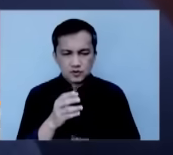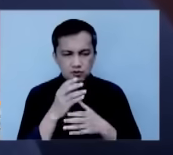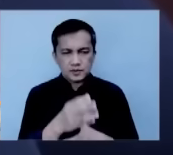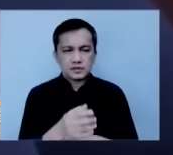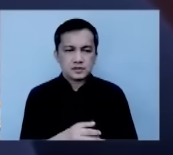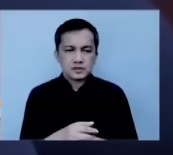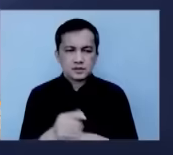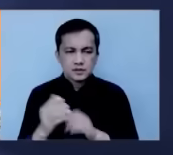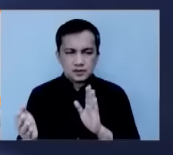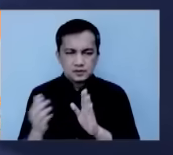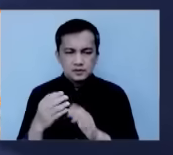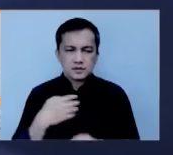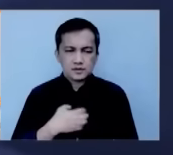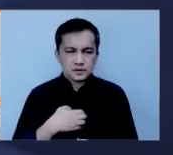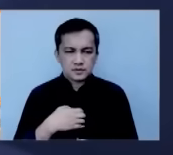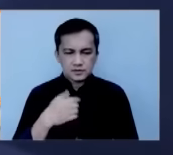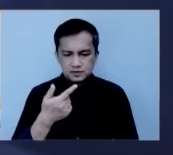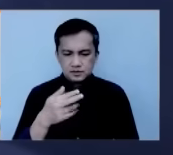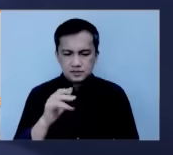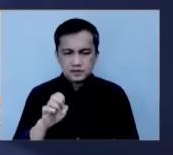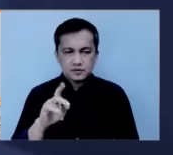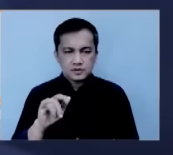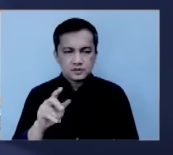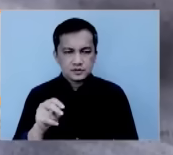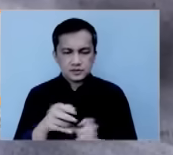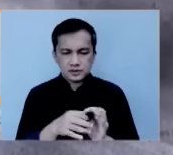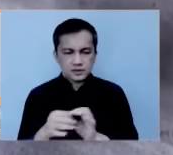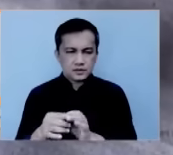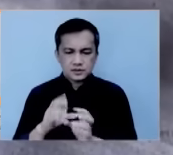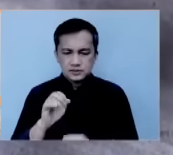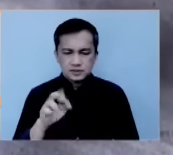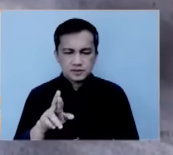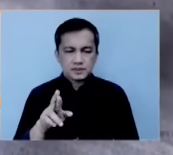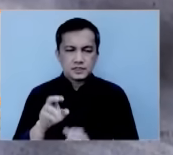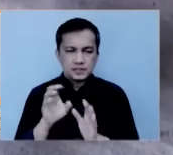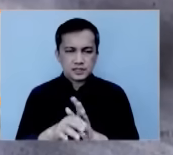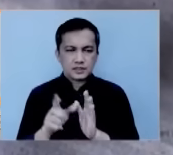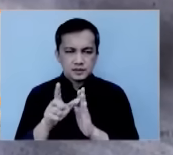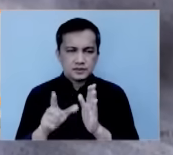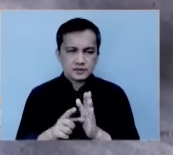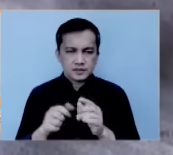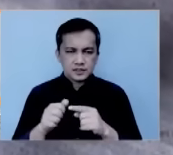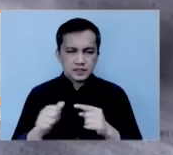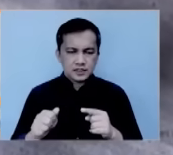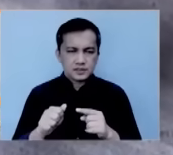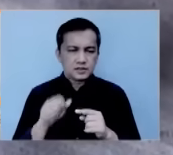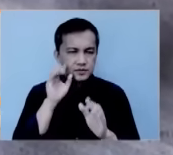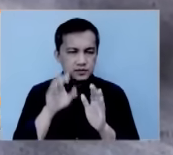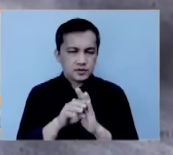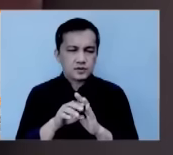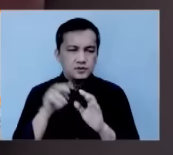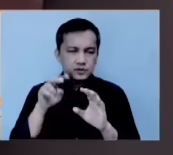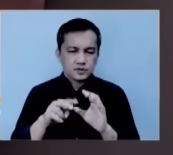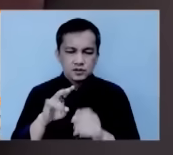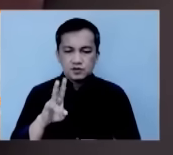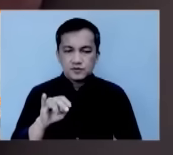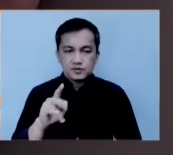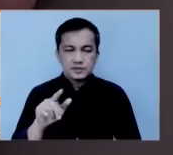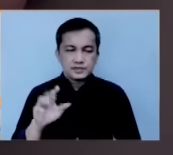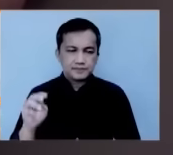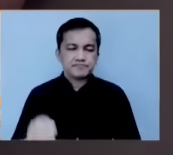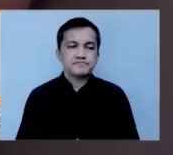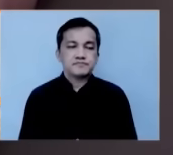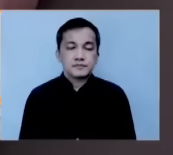siya sa mga reklamong grave coercion in relation to cybercrime law at anti-photo and video voyeurism act. Paalala ng NBI